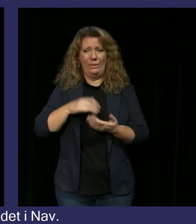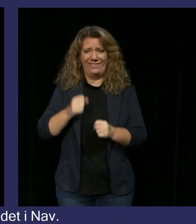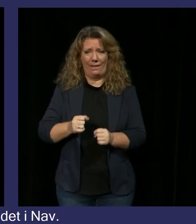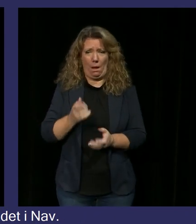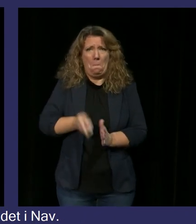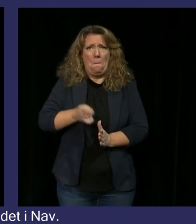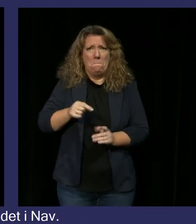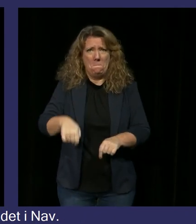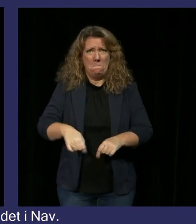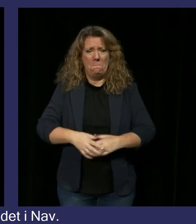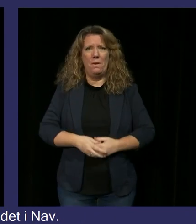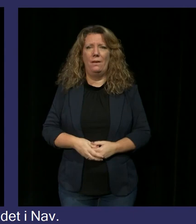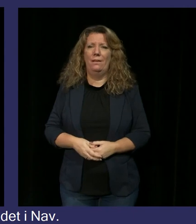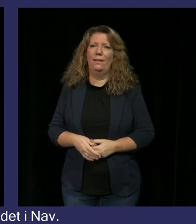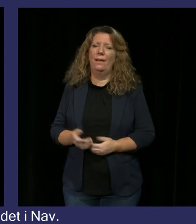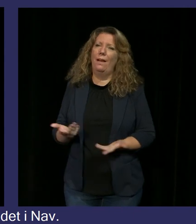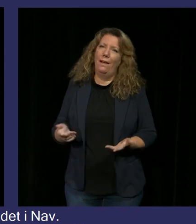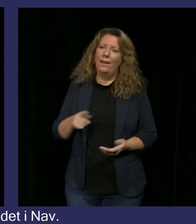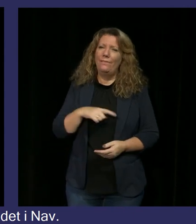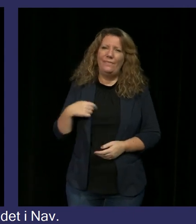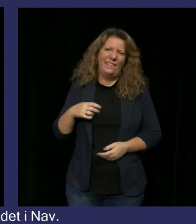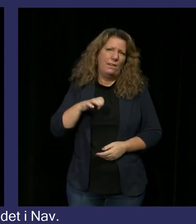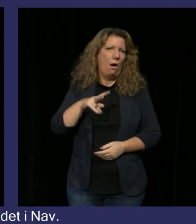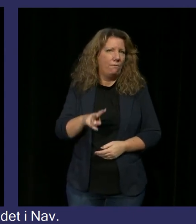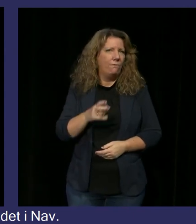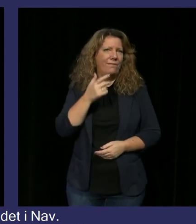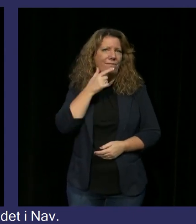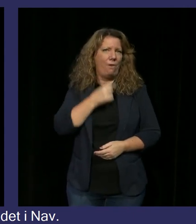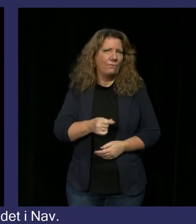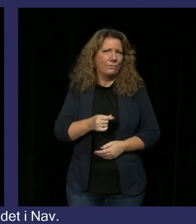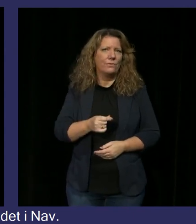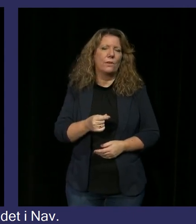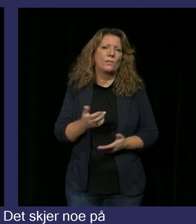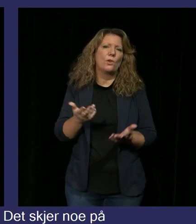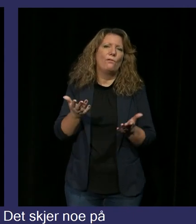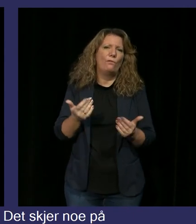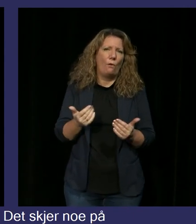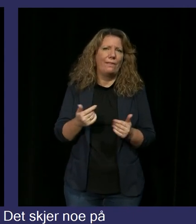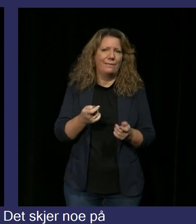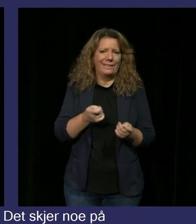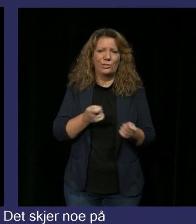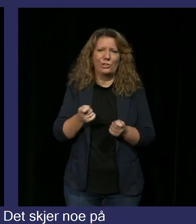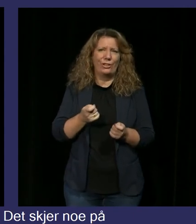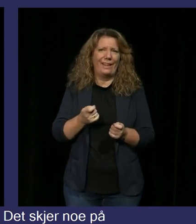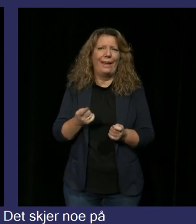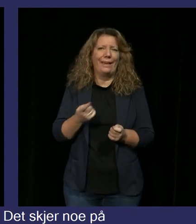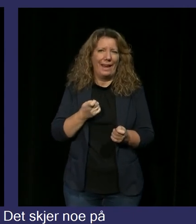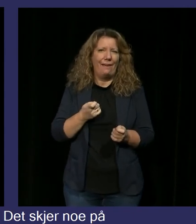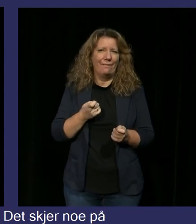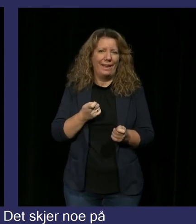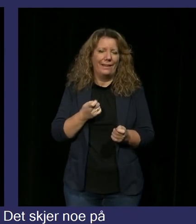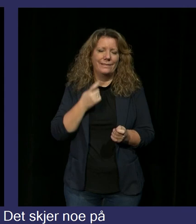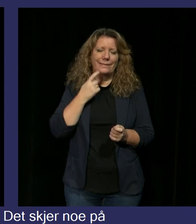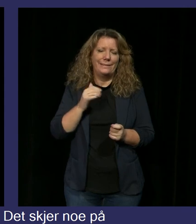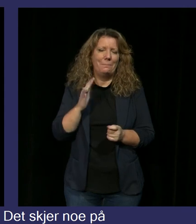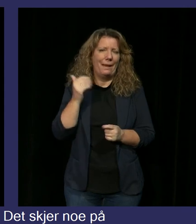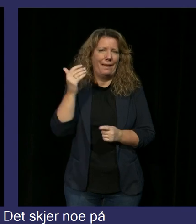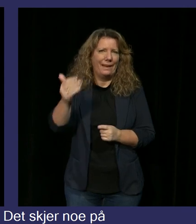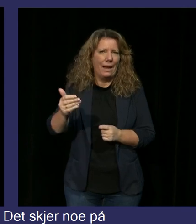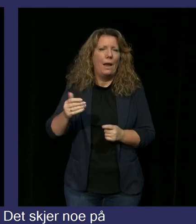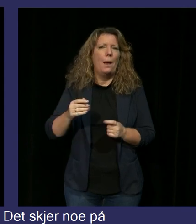vant med det i NAV. Altså, forventningsstyring er ganske krevende i et sånt landskap, og det, jeg skal komme litt tilbake til det senere. Altså,